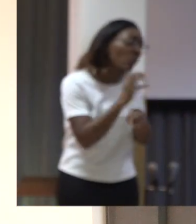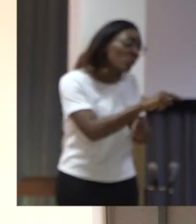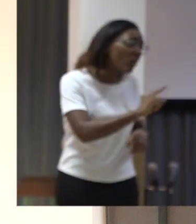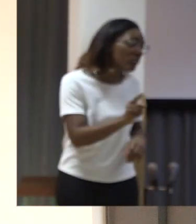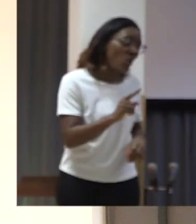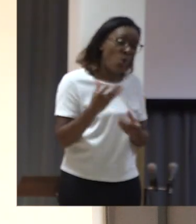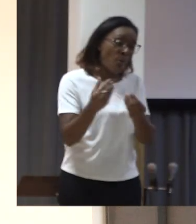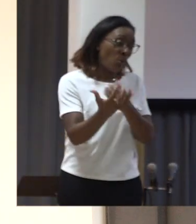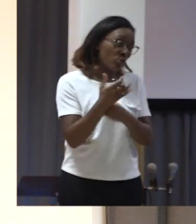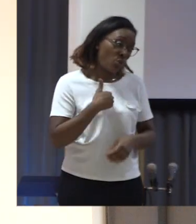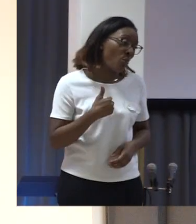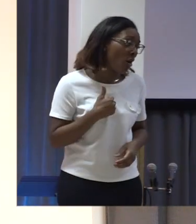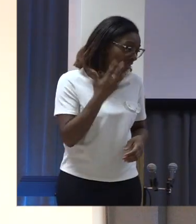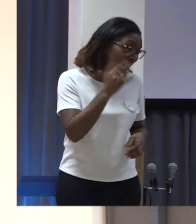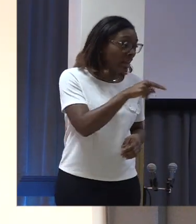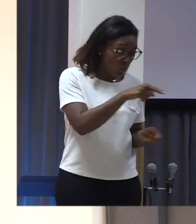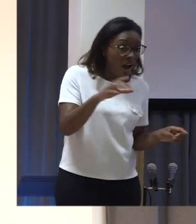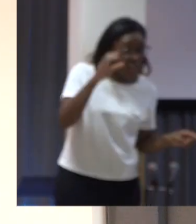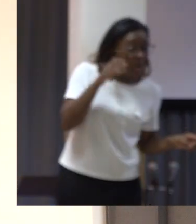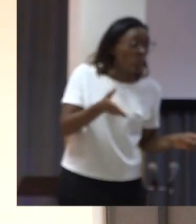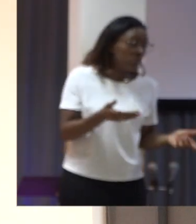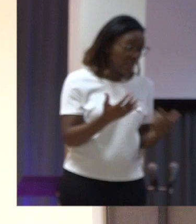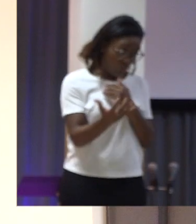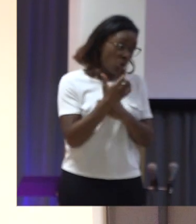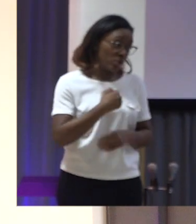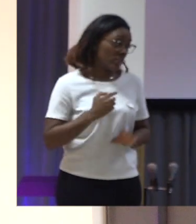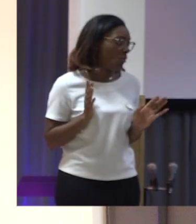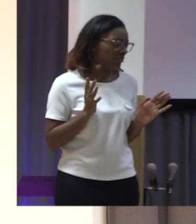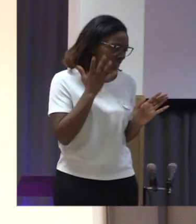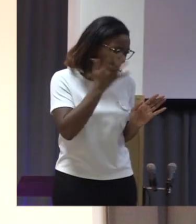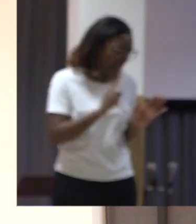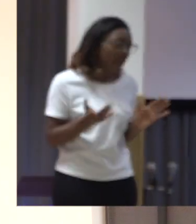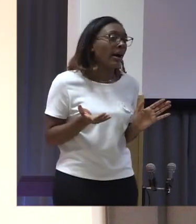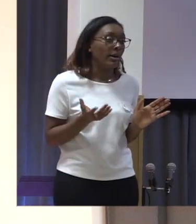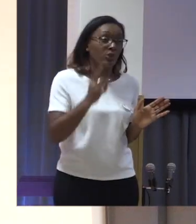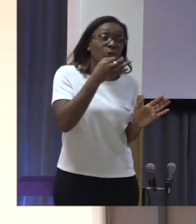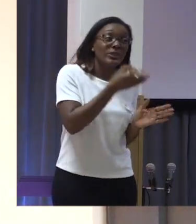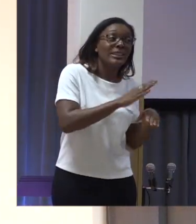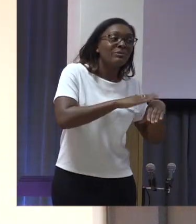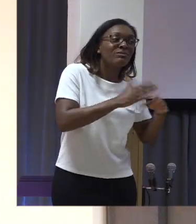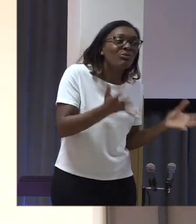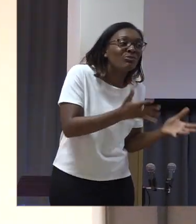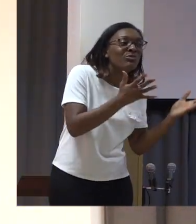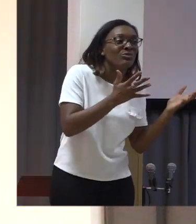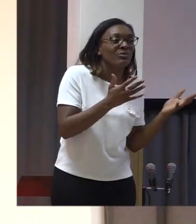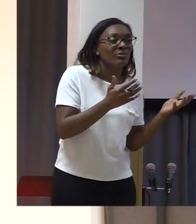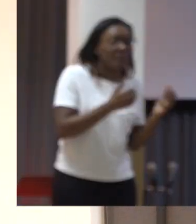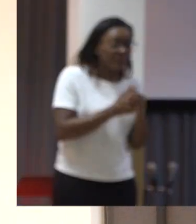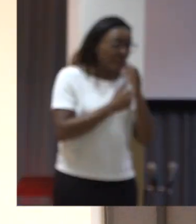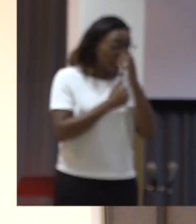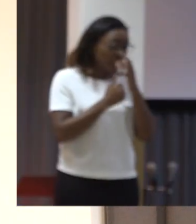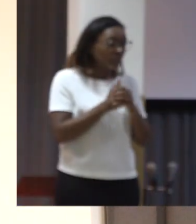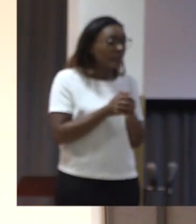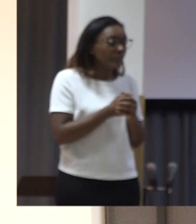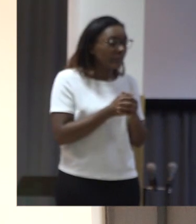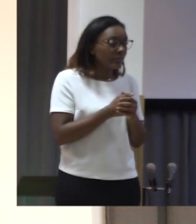rejette, c'est moi qu'il rejette. On y voit dans cette demande une forme de rejet de l'intervention